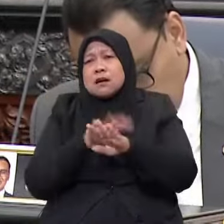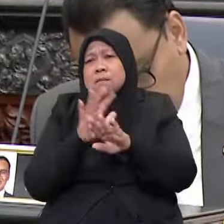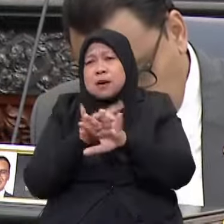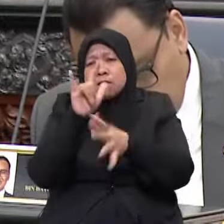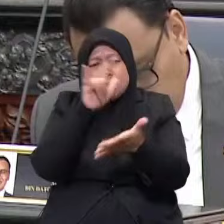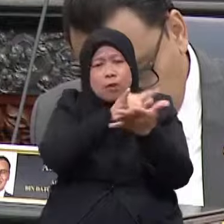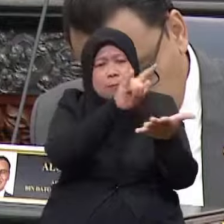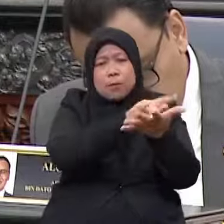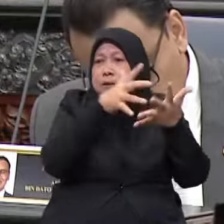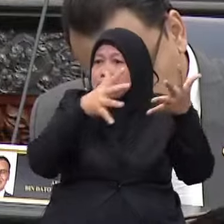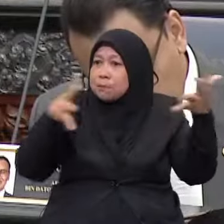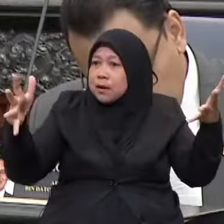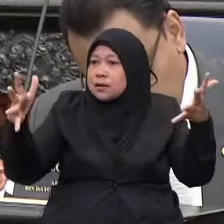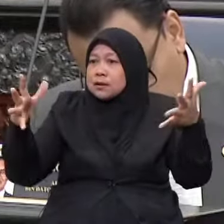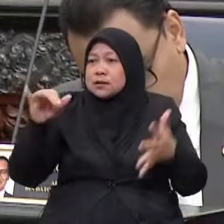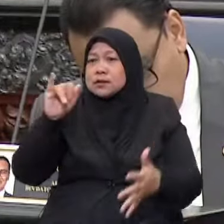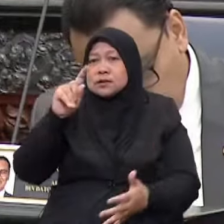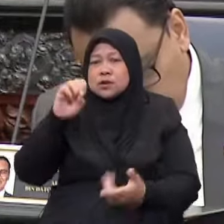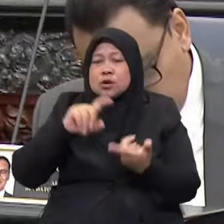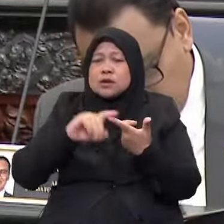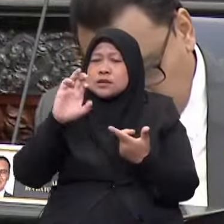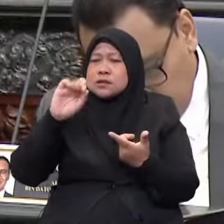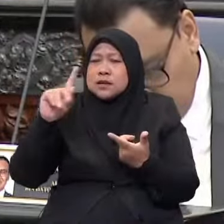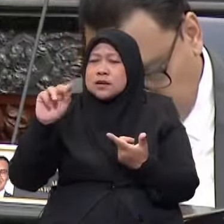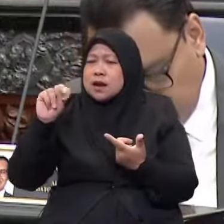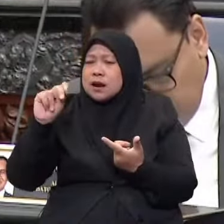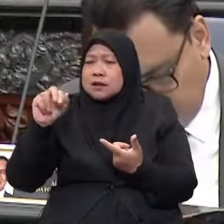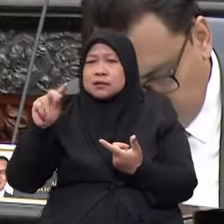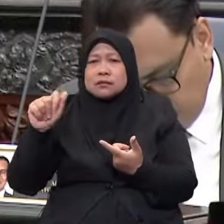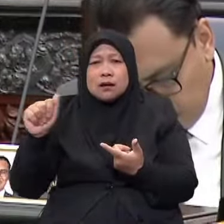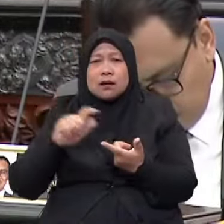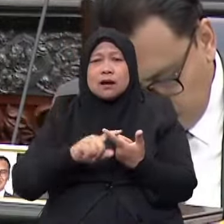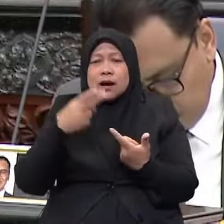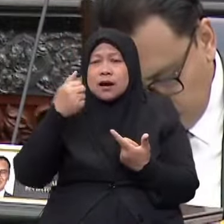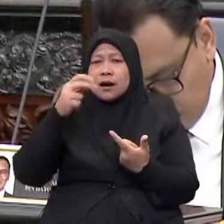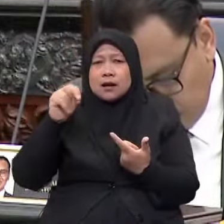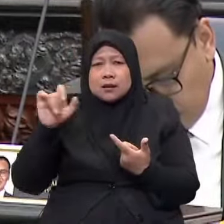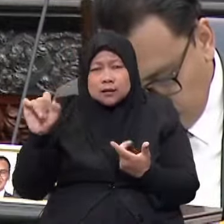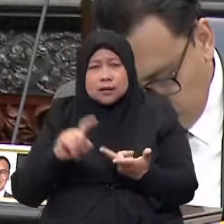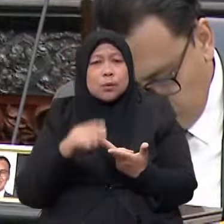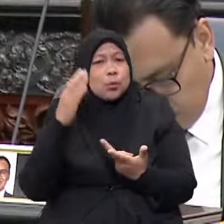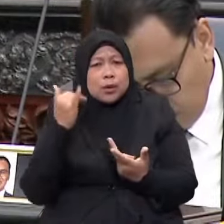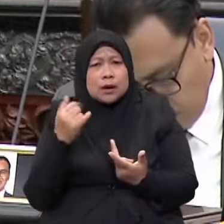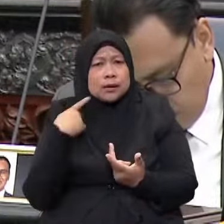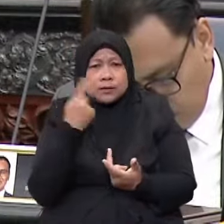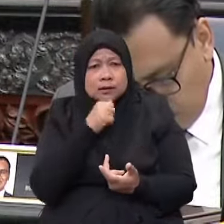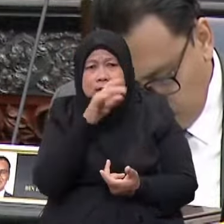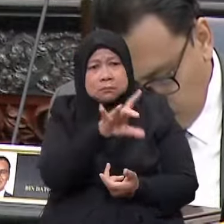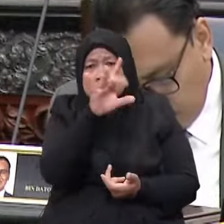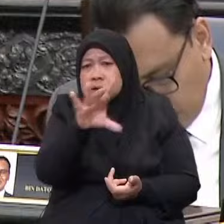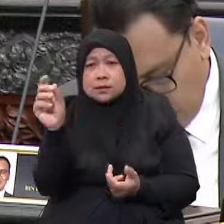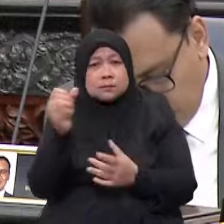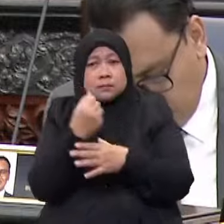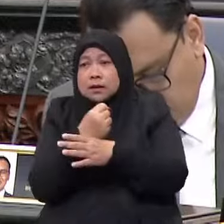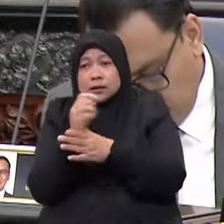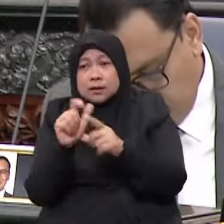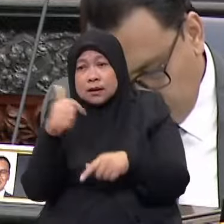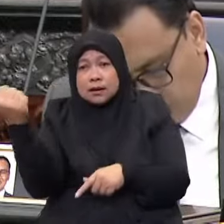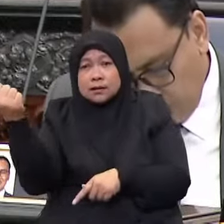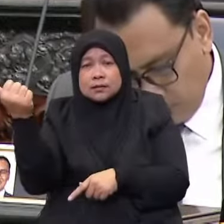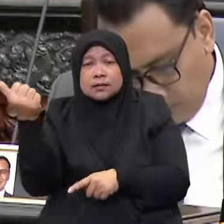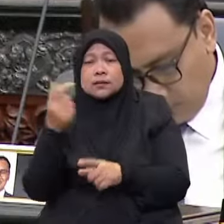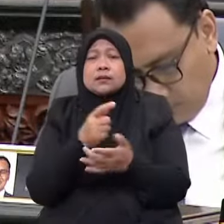airport-airport yang lebih baik. Incheon, Changi, Narita, Haneda, kenapa kita tidak boleh mencari partner yang lain